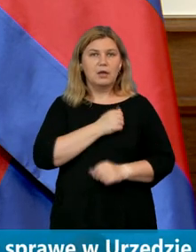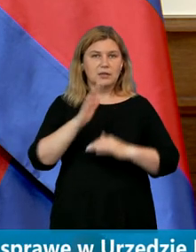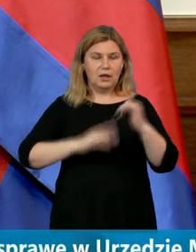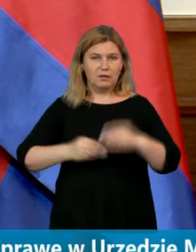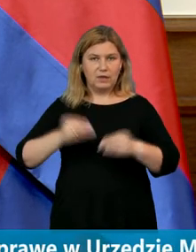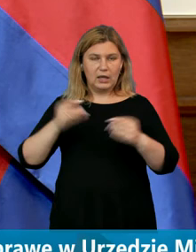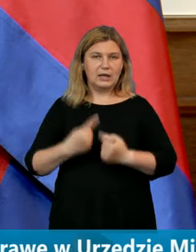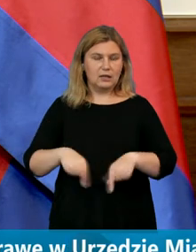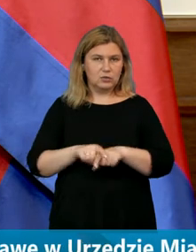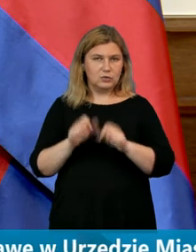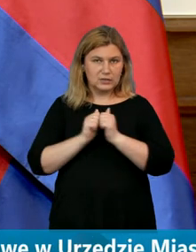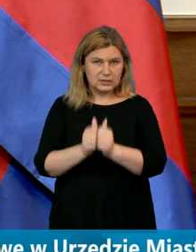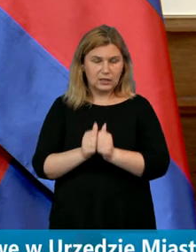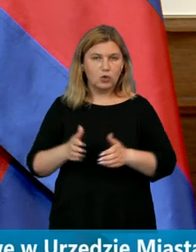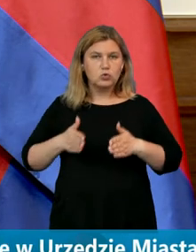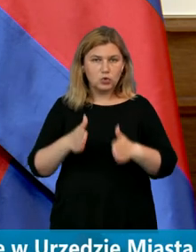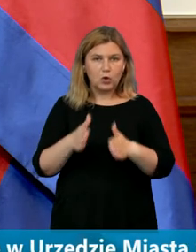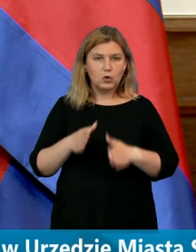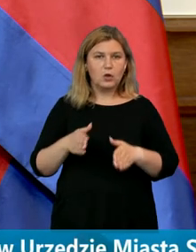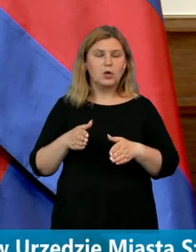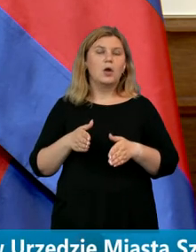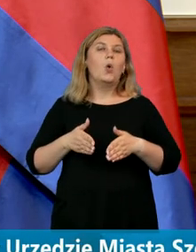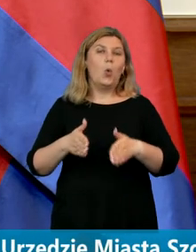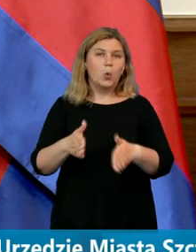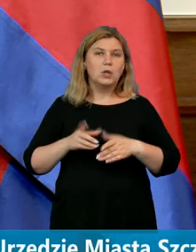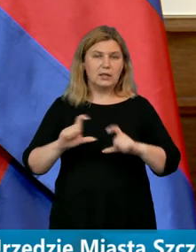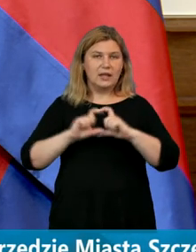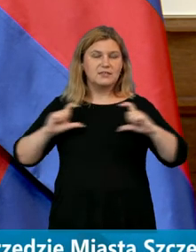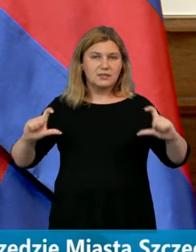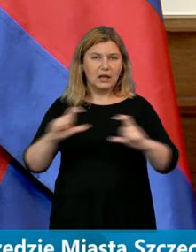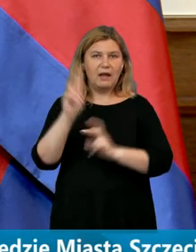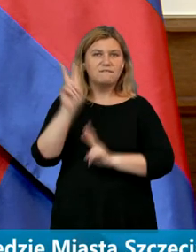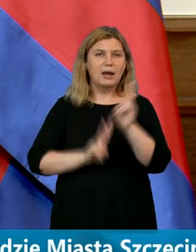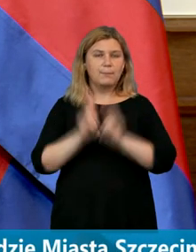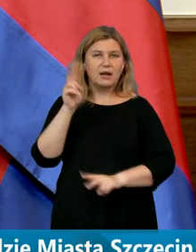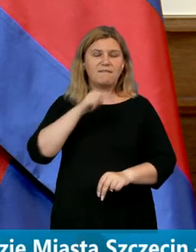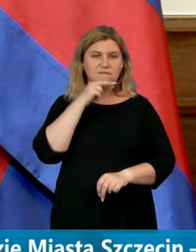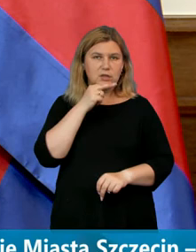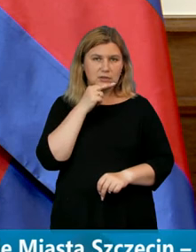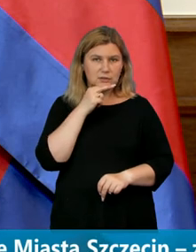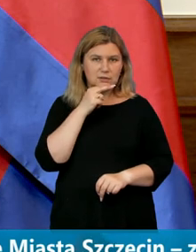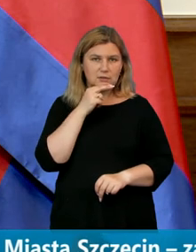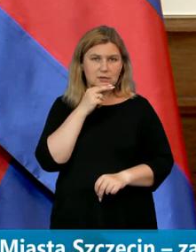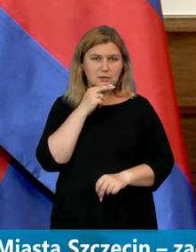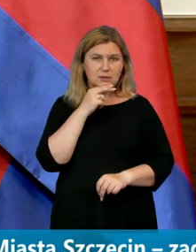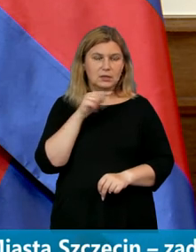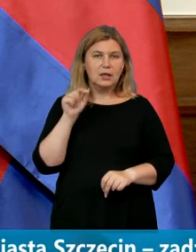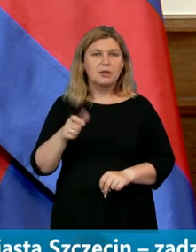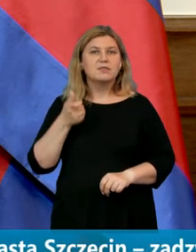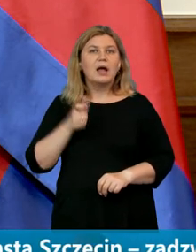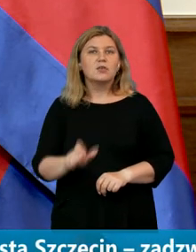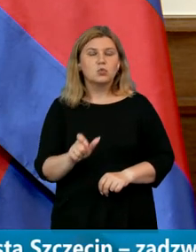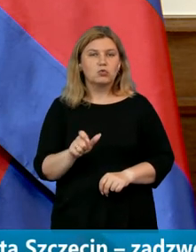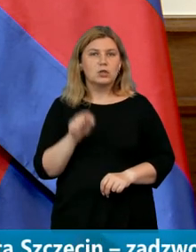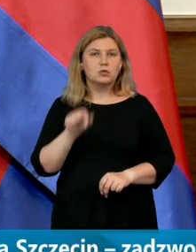konkretne zadania, konkretne drogi, konkretne ulice, stadion, fabrykę wody itd., itd. Kwestia zadłużenia to jest